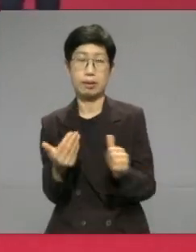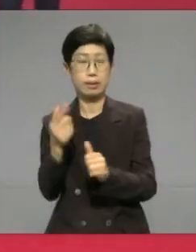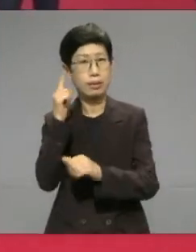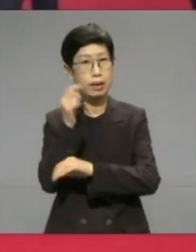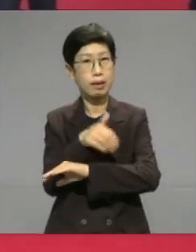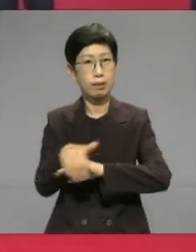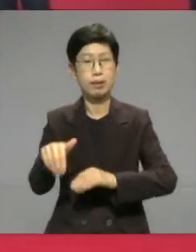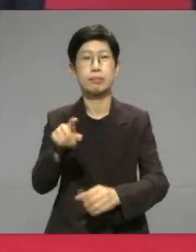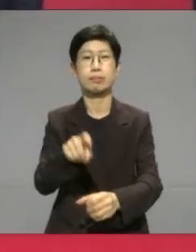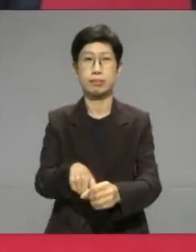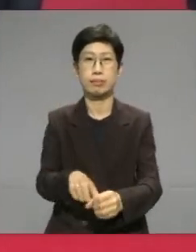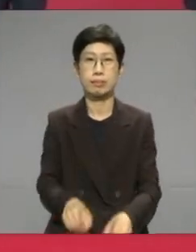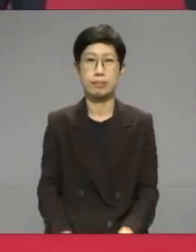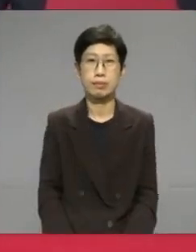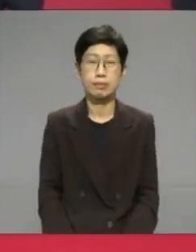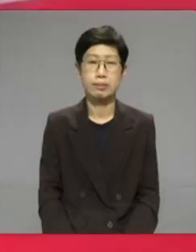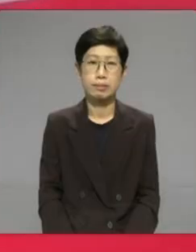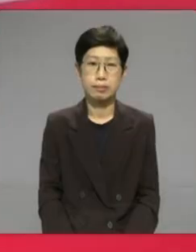유치하겠다는 목표입니다.